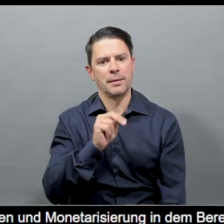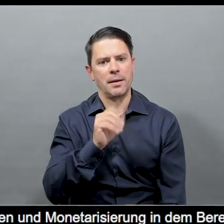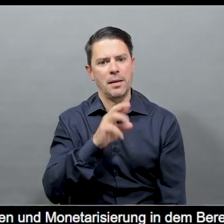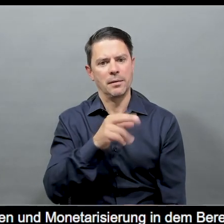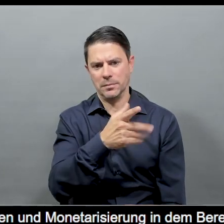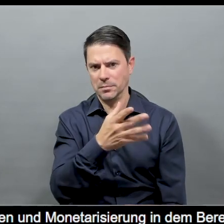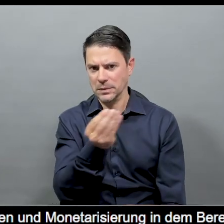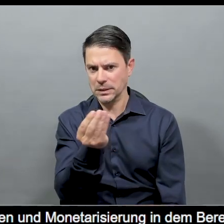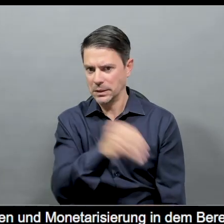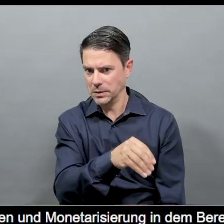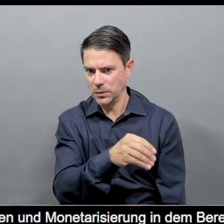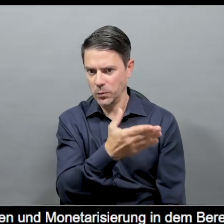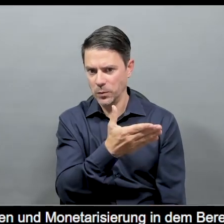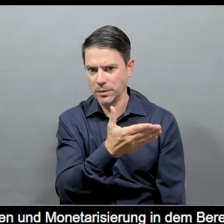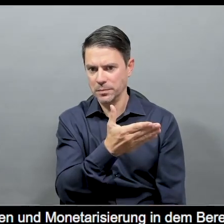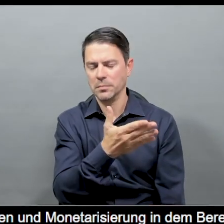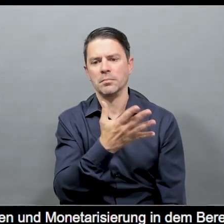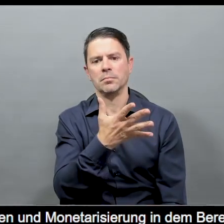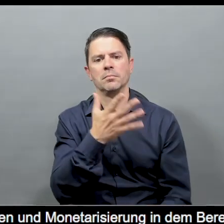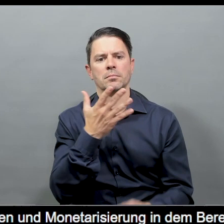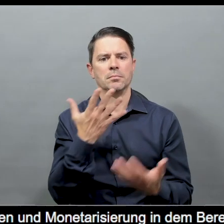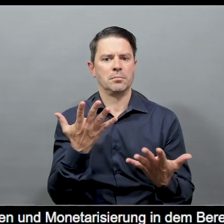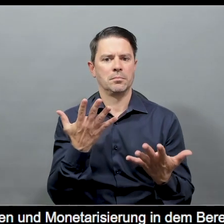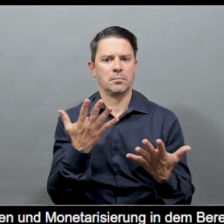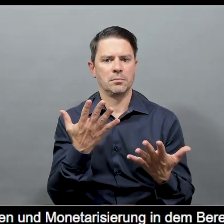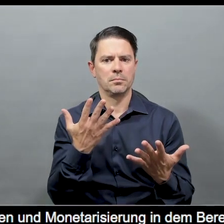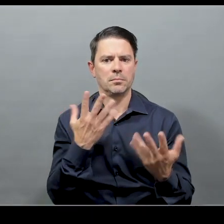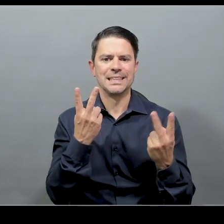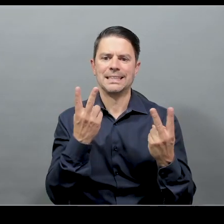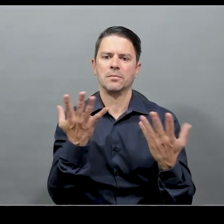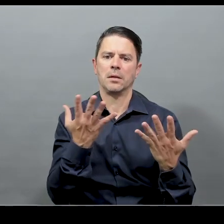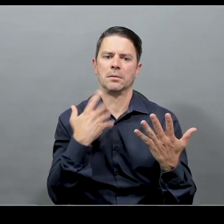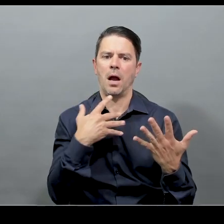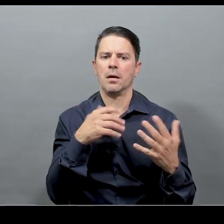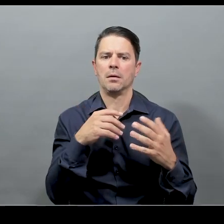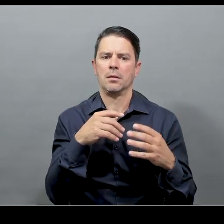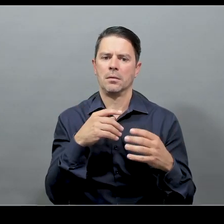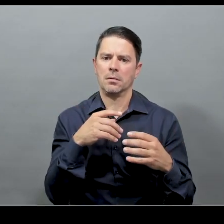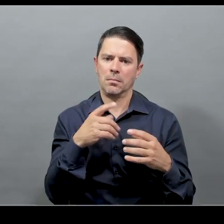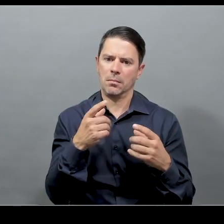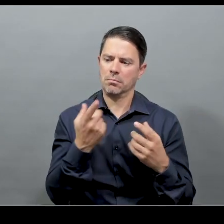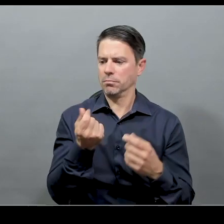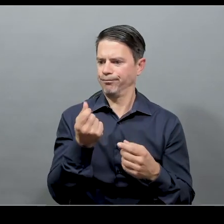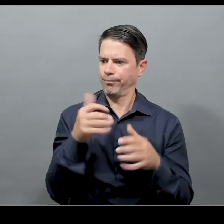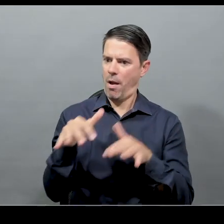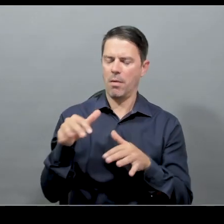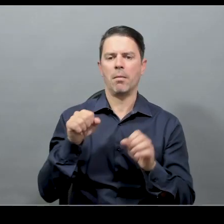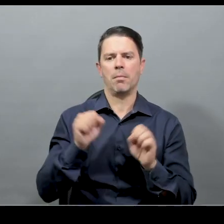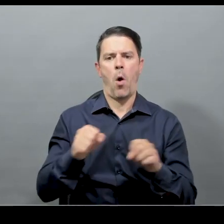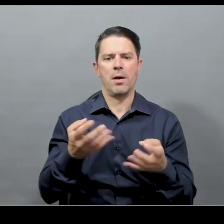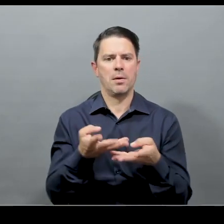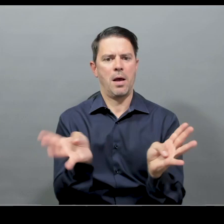maßgeblich sind, sondern wir müssen auch die Möglichkeiten im Auge behalten. Es ist ein sehr komplexes Bauunterfangen. Wir reden über insgesamt genau